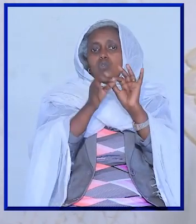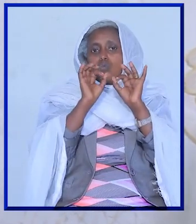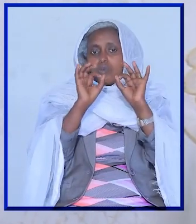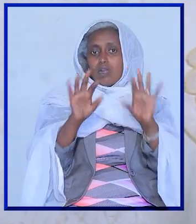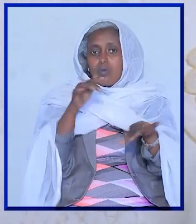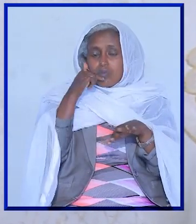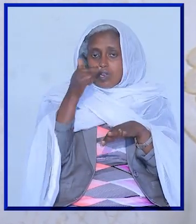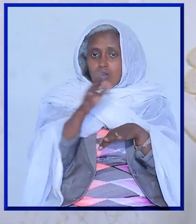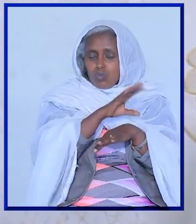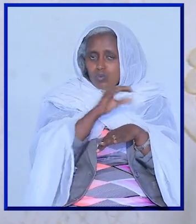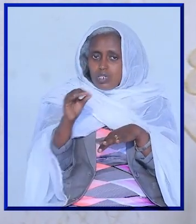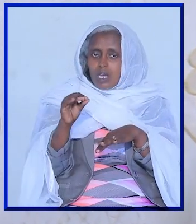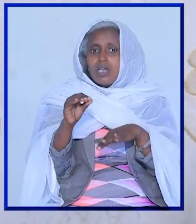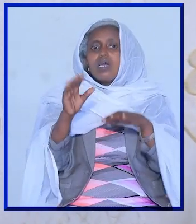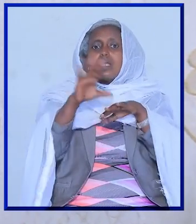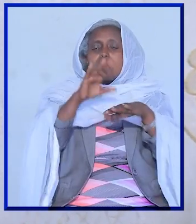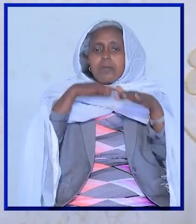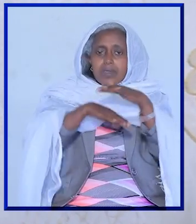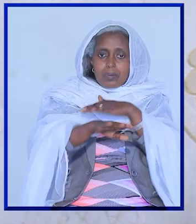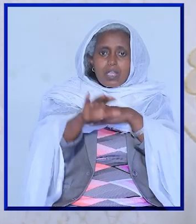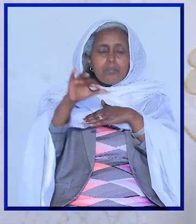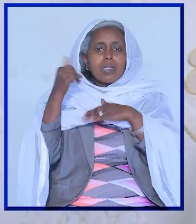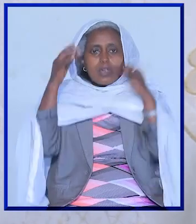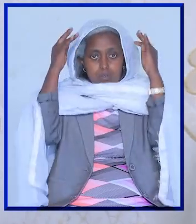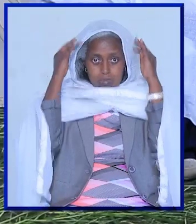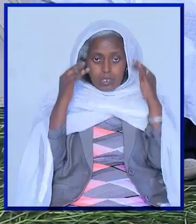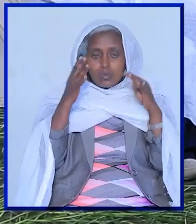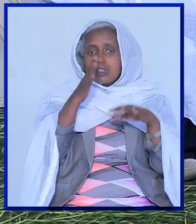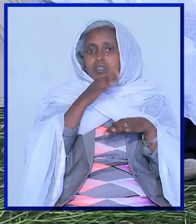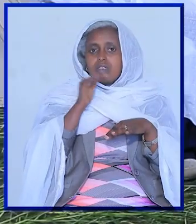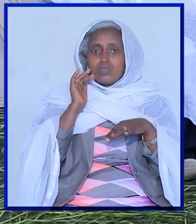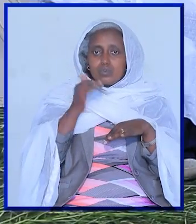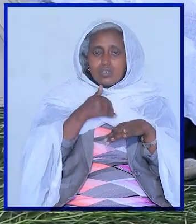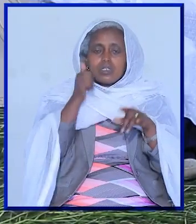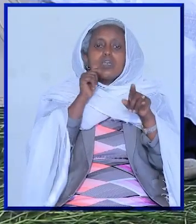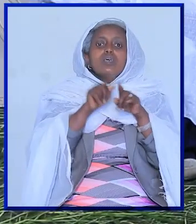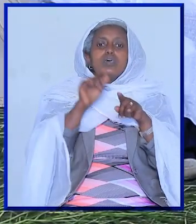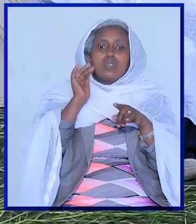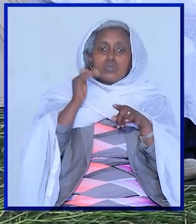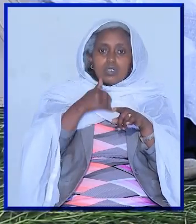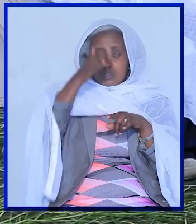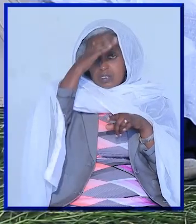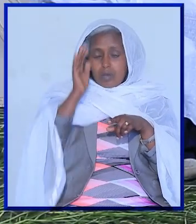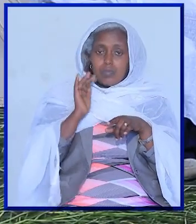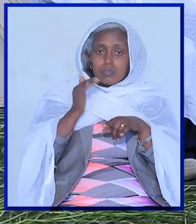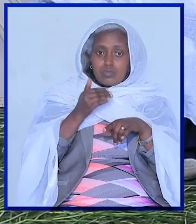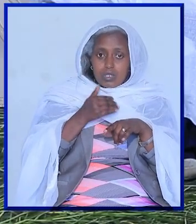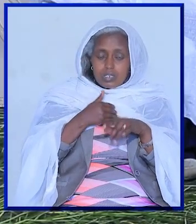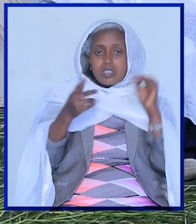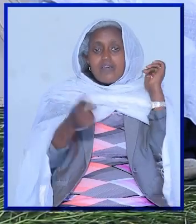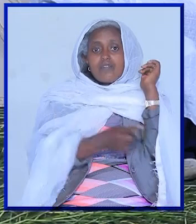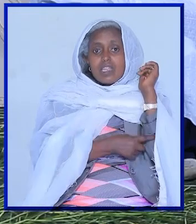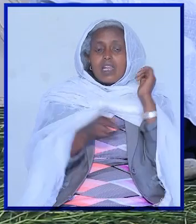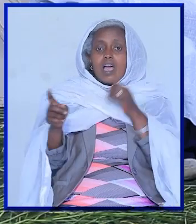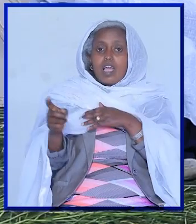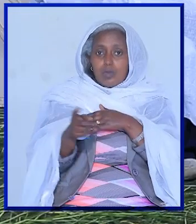ይላሉና ገዳም ውስጥ ገብተን ለሌሎች መነኩሳት እናቶቻችን፣ እህቶቻችን፣ አባቶቻችን ፈተና